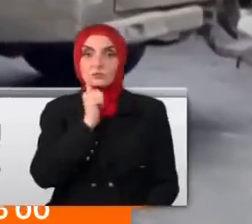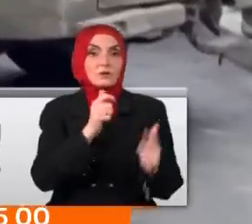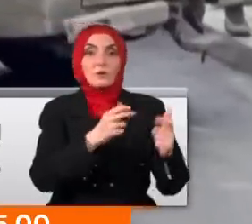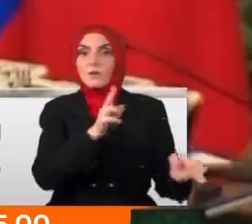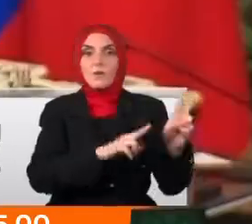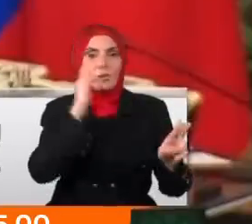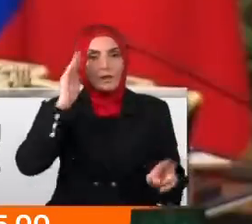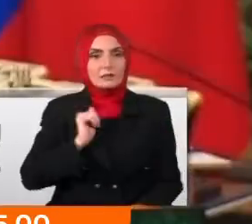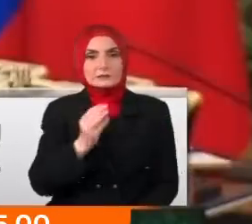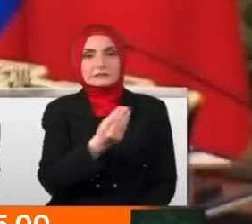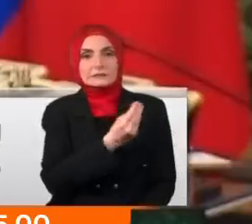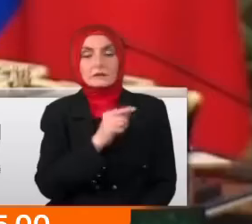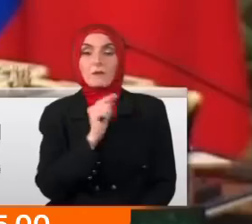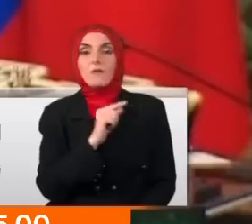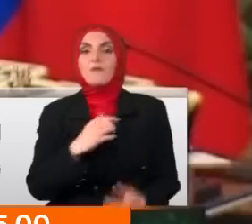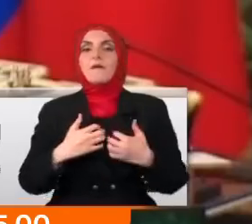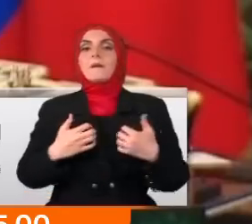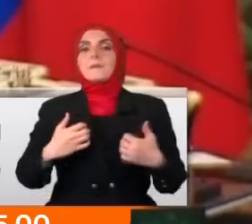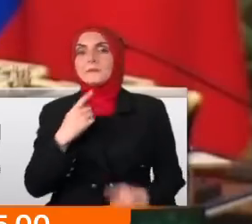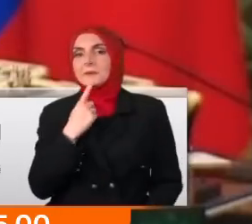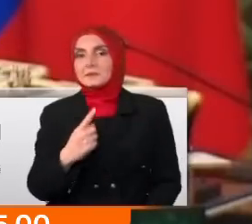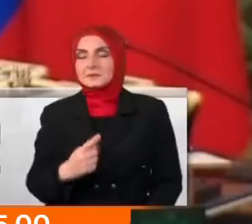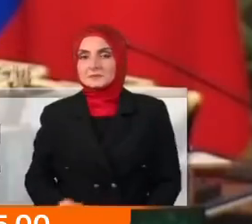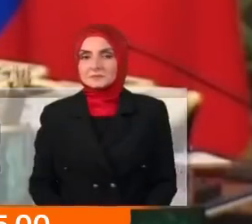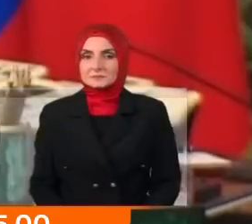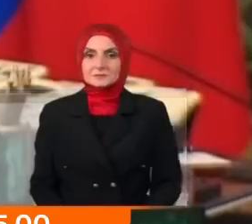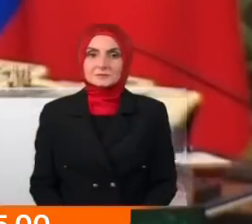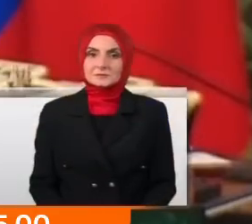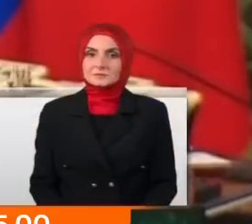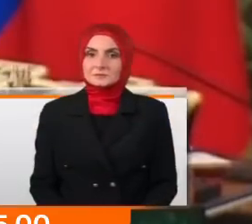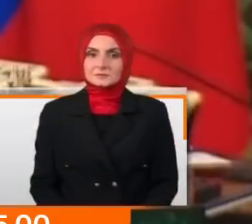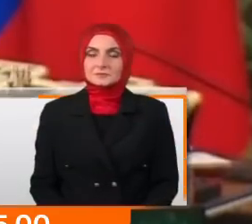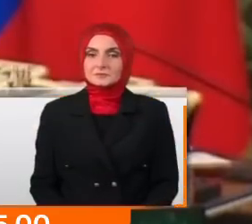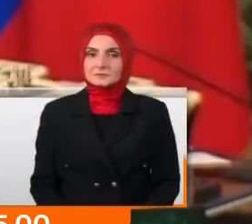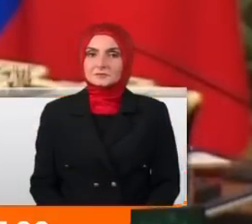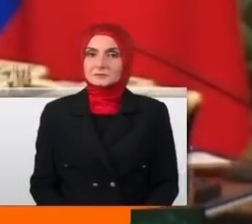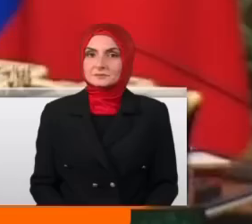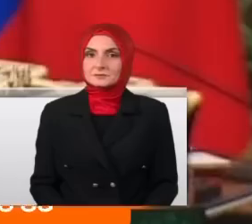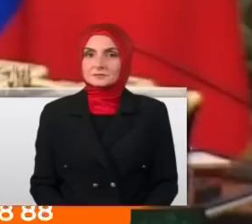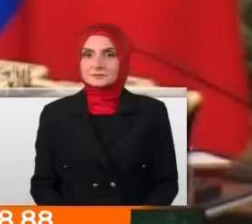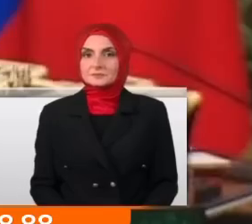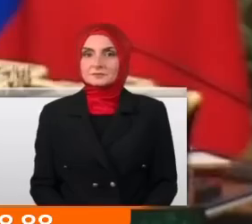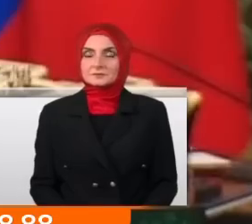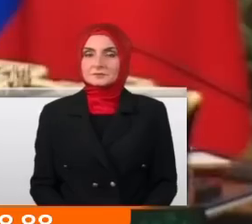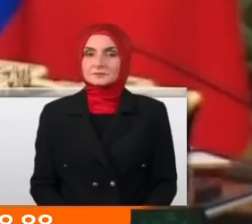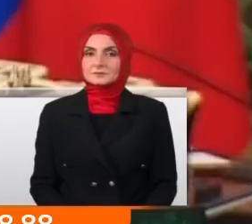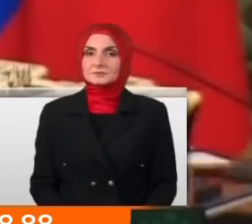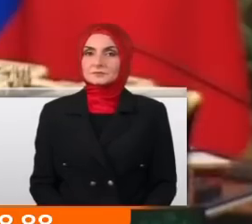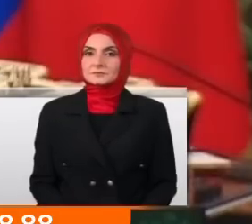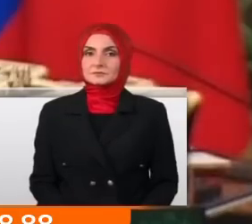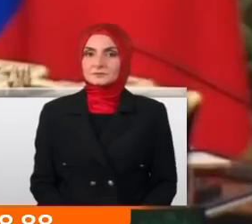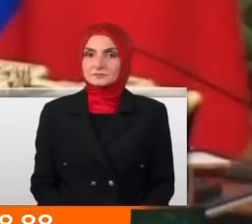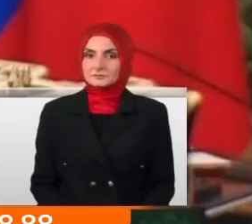ifadesini kullandı. İhanete kalkışanlar, silahlı isyan azalayanlar, şantaj ve terör yöntemlerine girişenler, kaçınılmaz